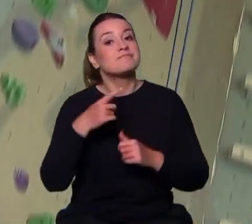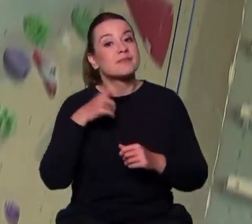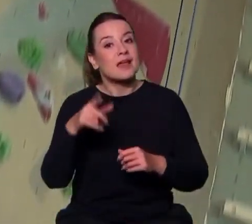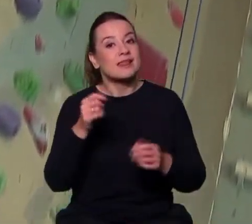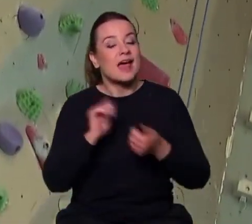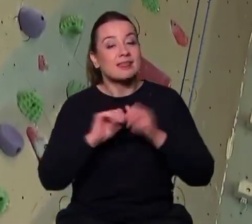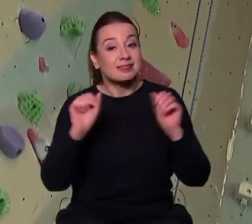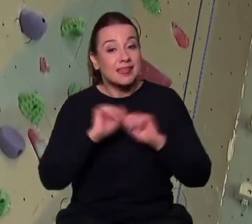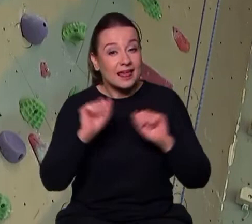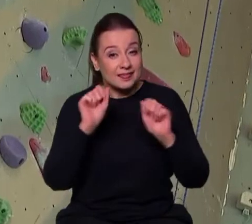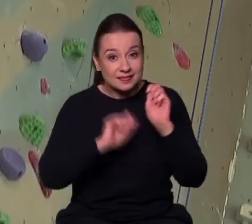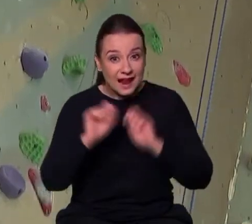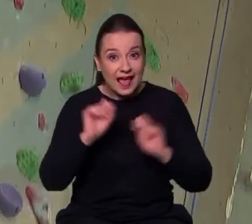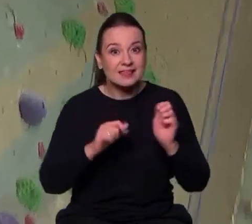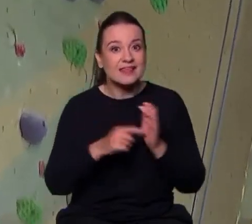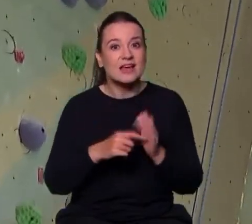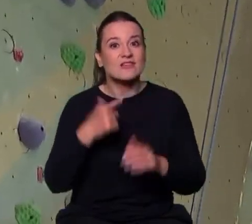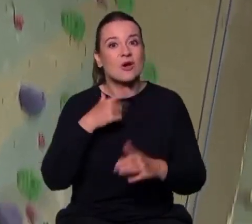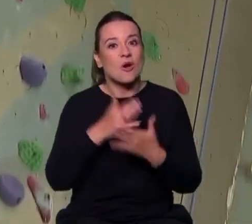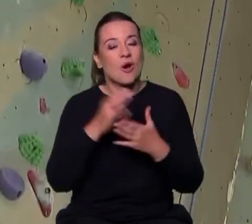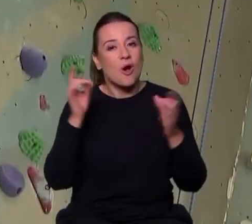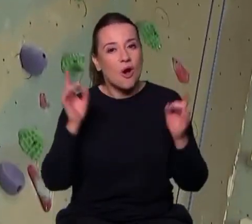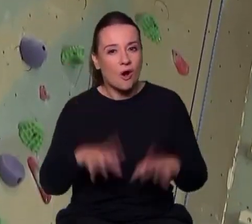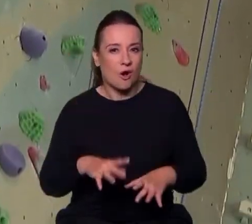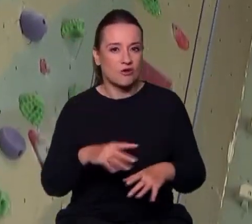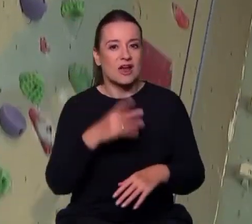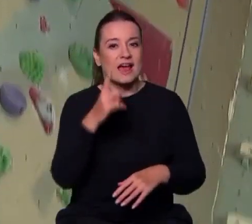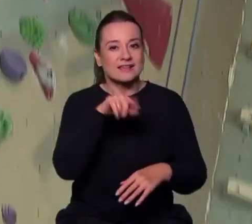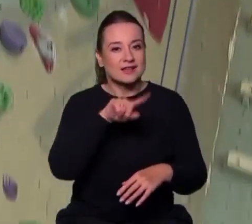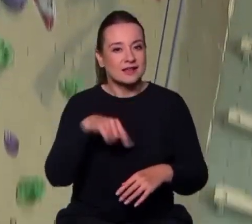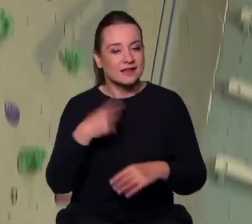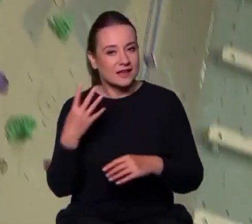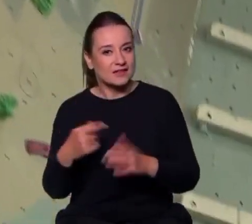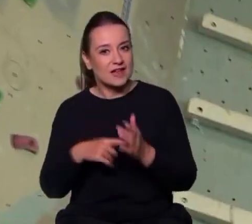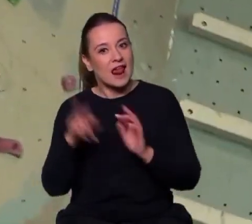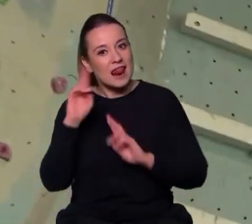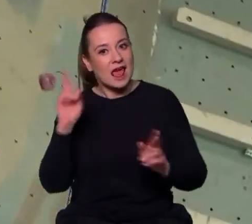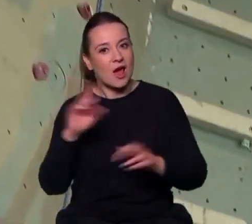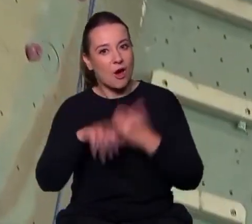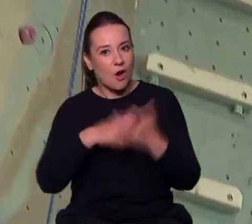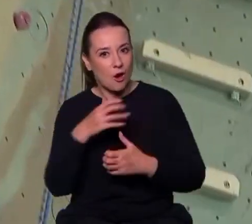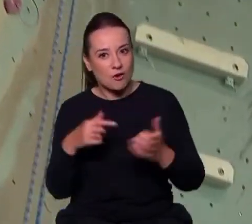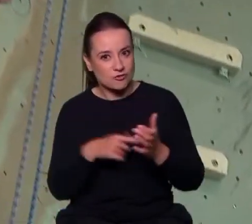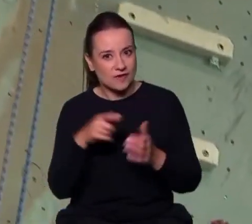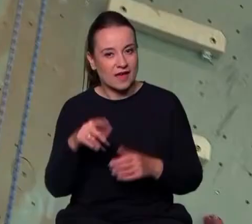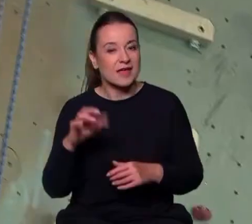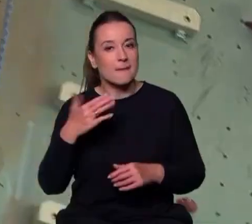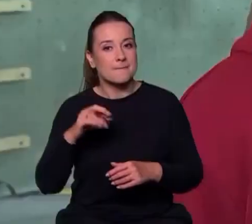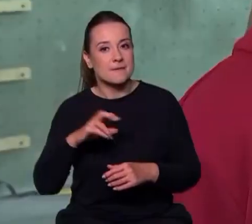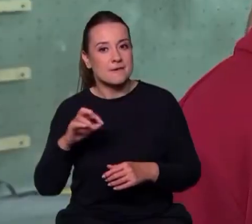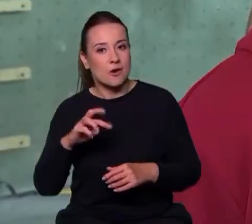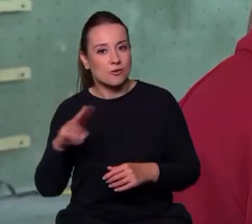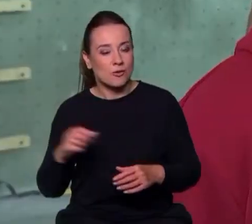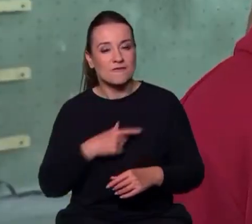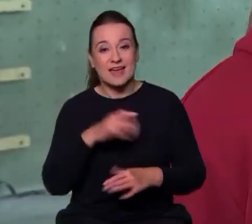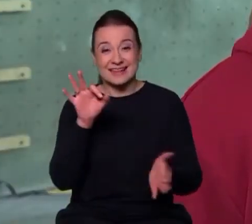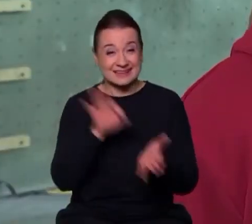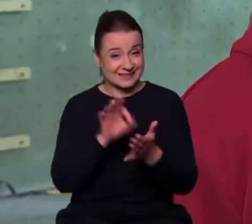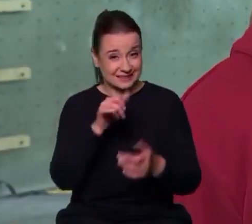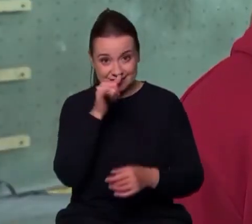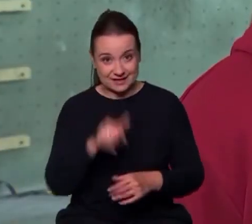czas tylko o 0,4 sekundy gorszy od rekordu świata Aleksandry Mirosław. Sukcesu zagwarantować jednak nie można. Wspinaczka na